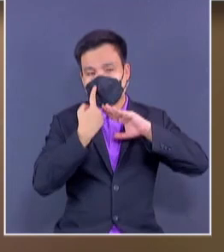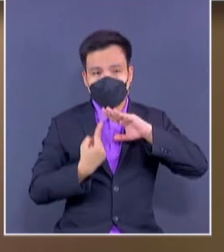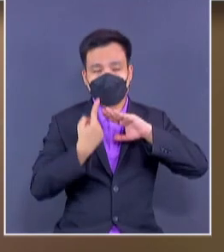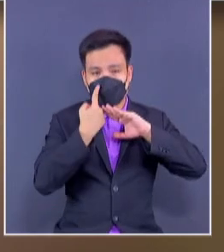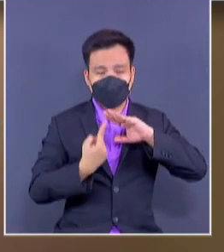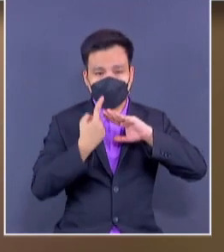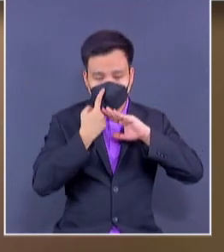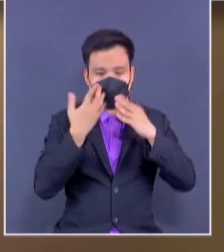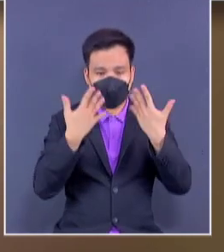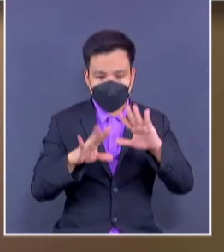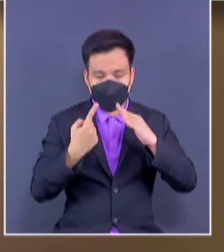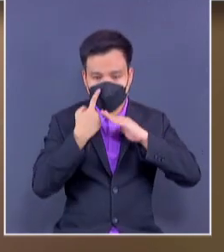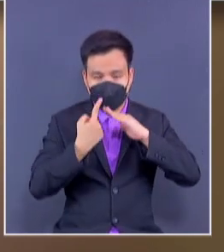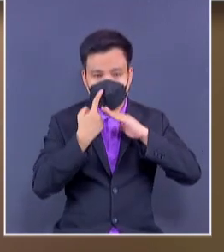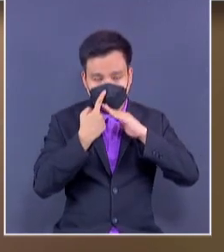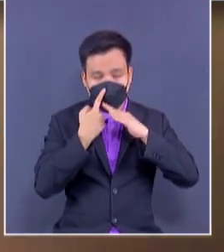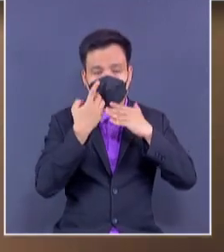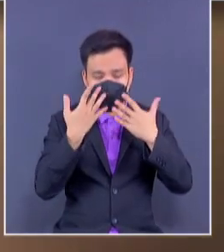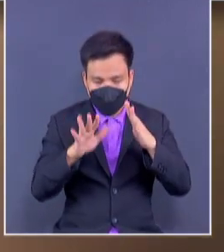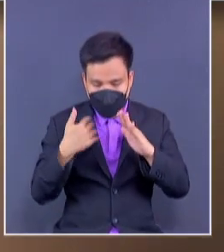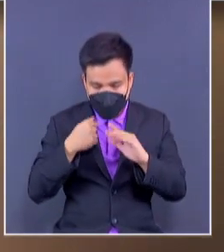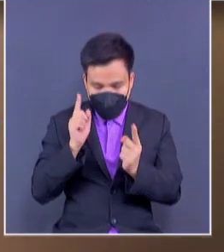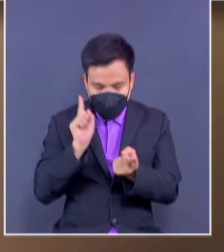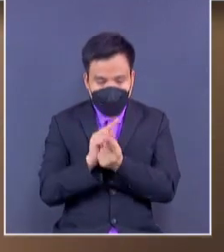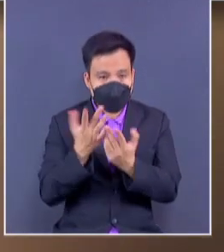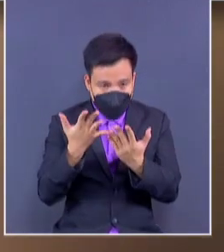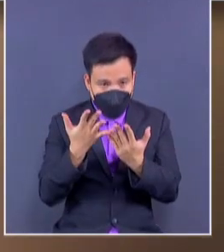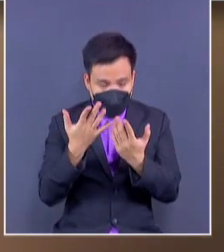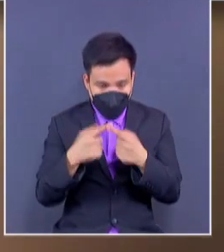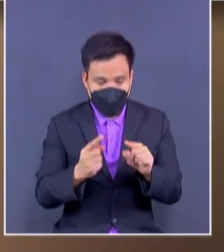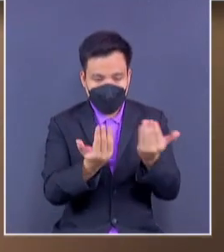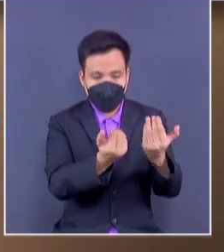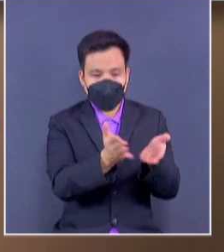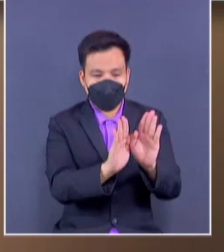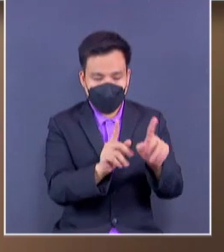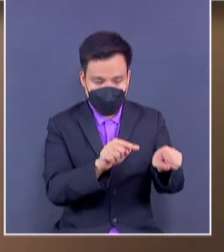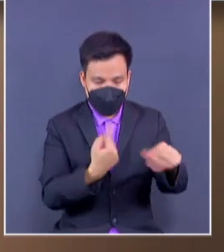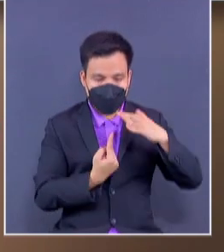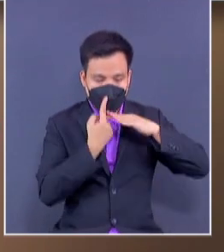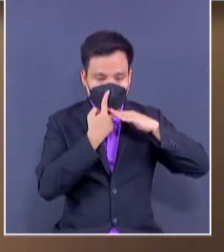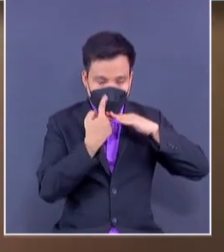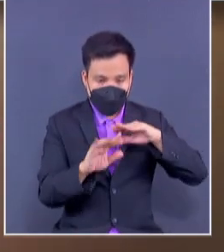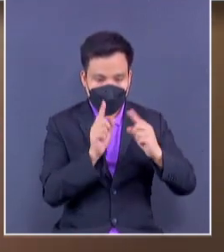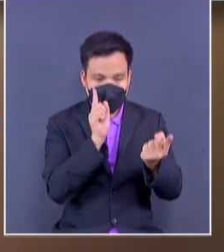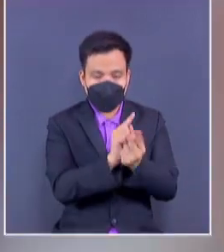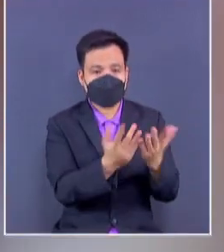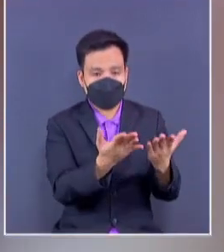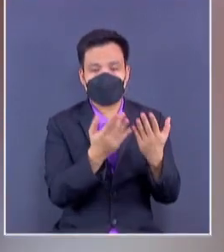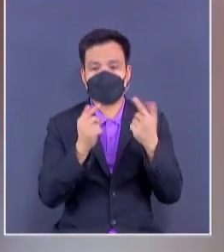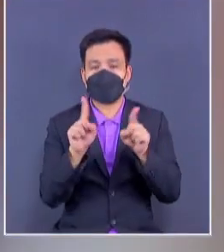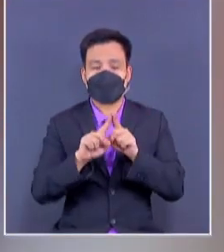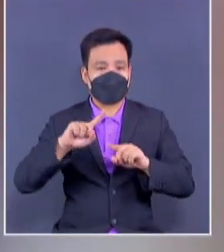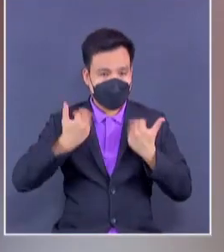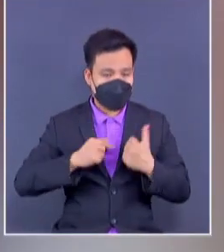าเป็นลบส่วนลูกๆก็ตรวจหาเชื้อทุกวันอาทิตย์แล้วก็วันพุธกันเป็นประจำอยู่แล้วผลก็ยังเป็นลบตอนนี้ฮารุตรวจหาเชื้อตลอด